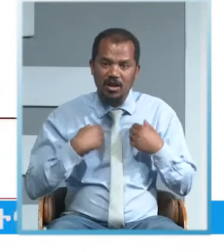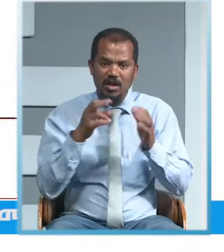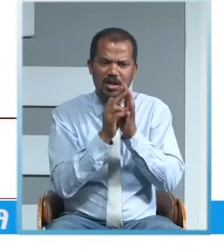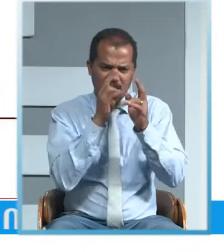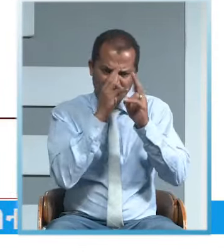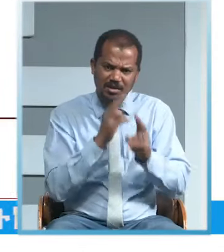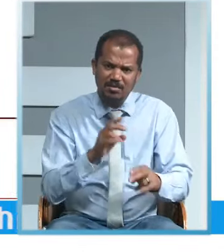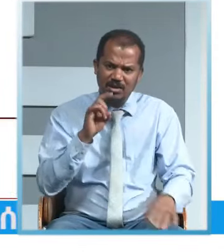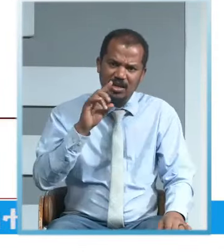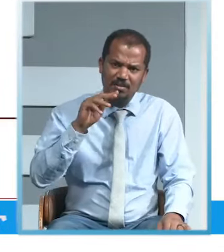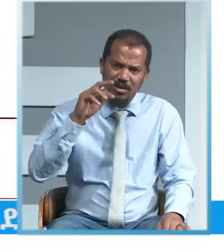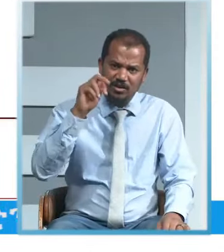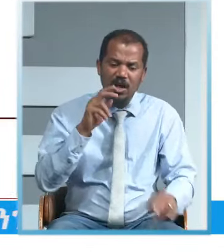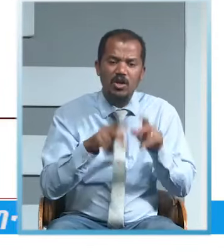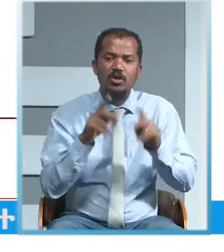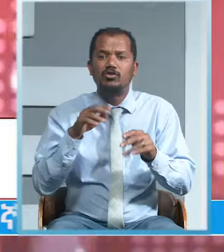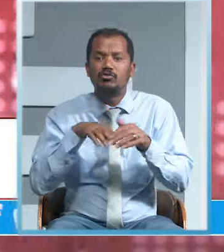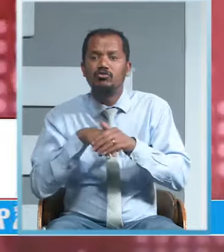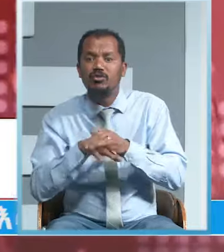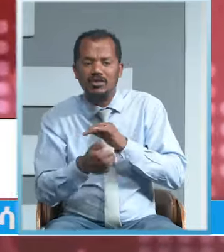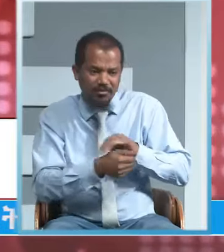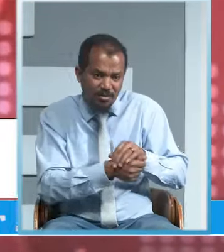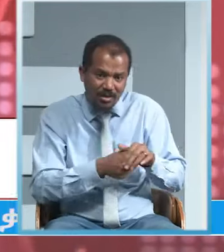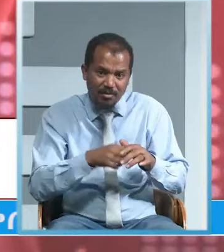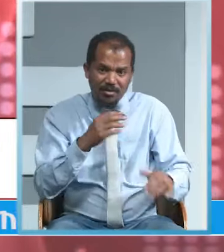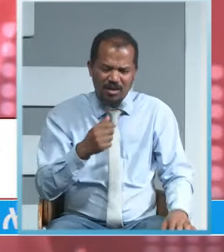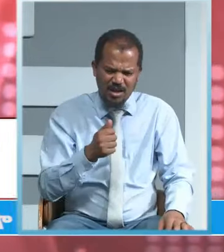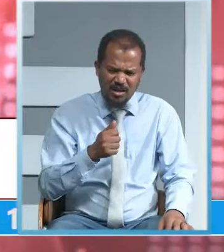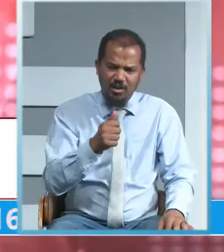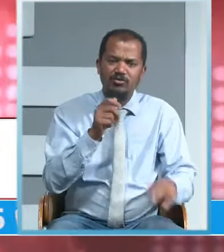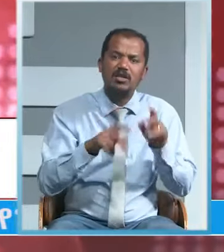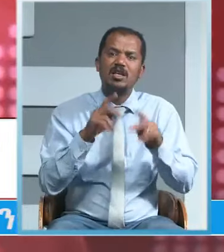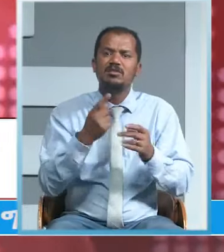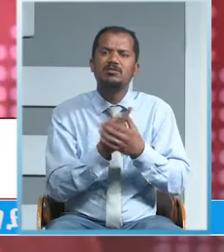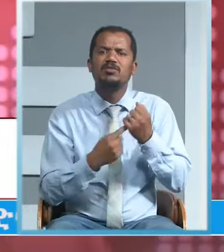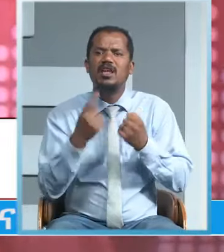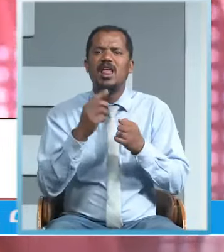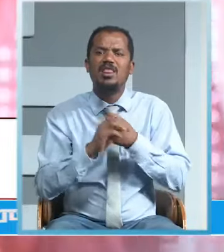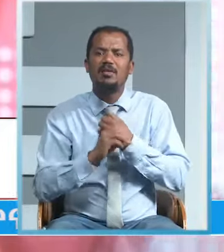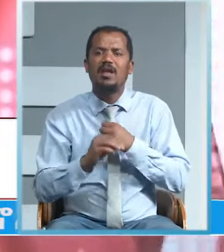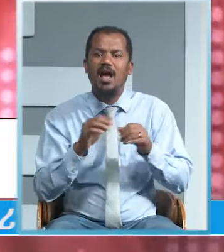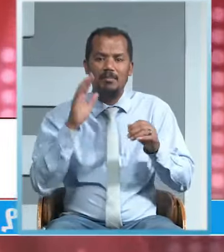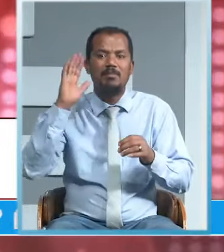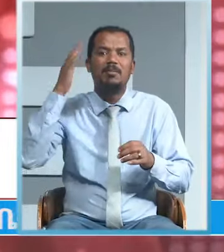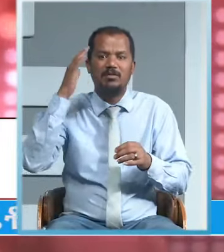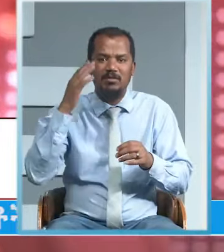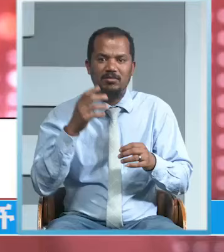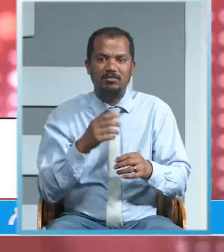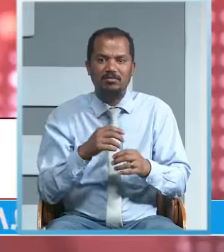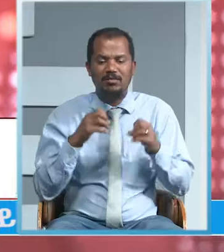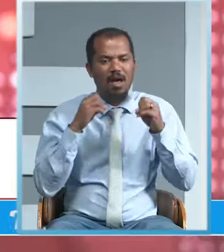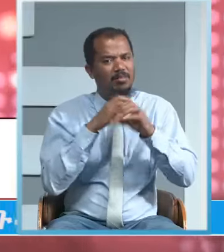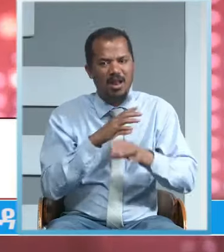የማስከበር ዘመቻ ህዝብ ውስጥ በመወሸቅና ራሱን የህዝብ ብቸኛ ጠበቃ በማስመሰል ማስተጓጎል